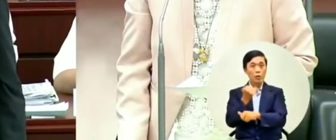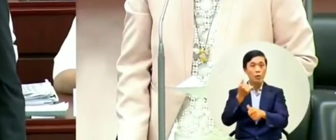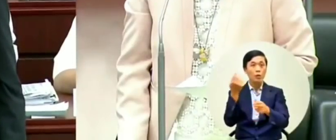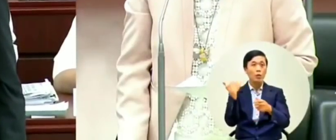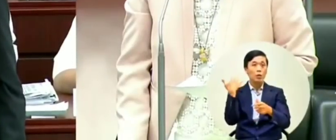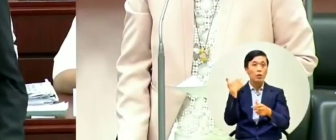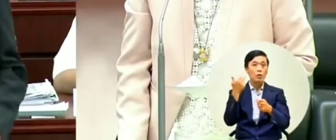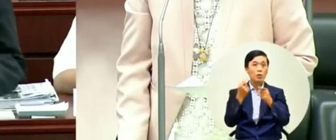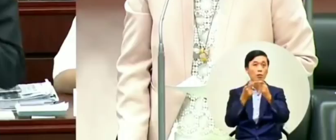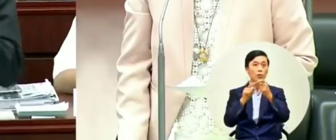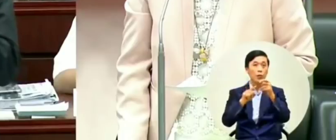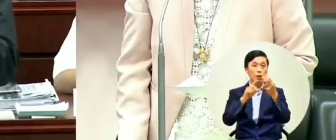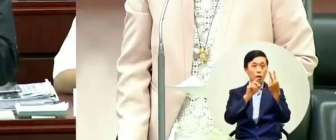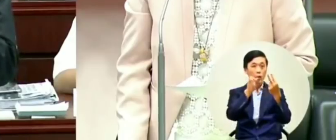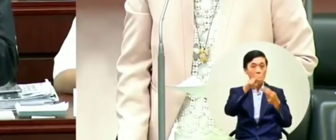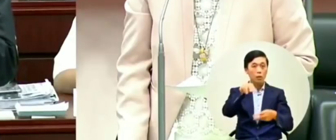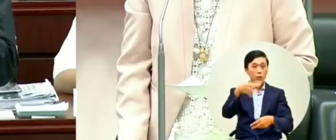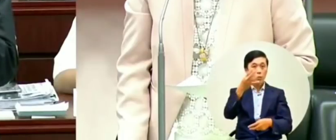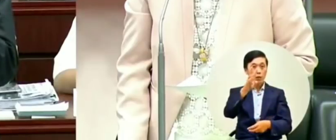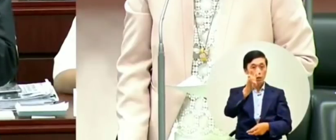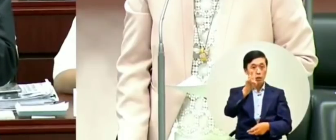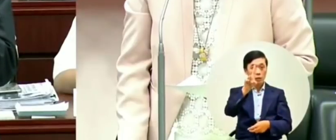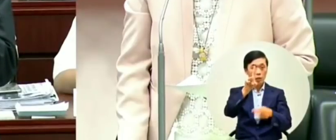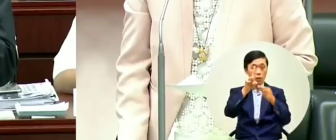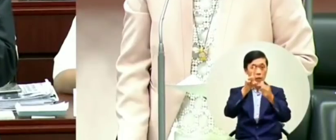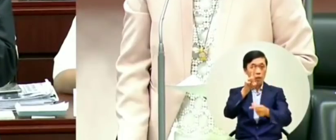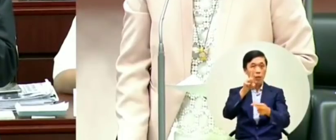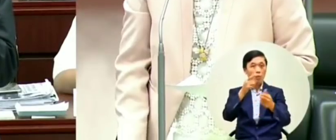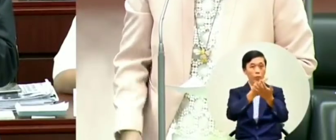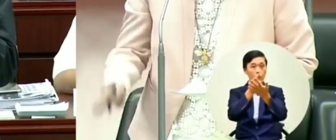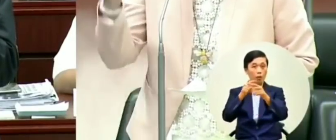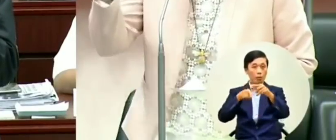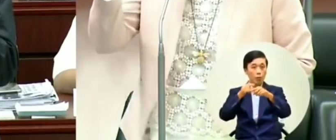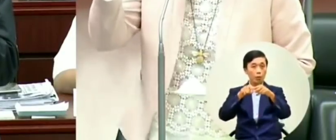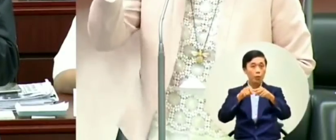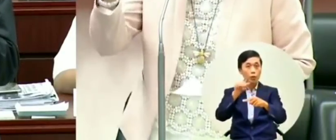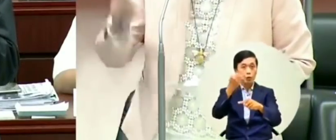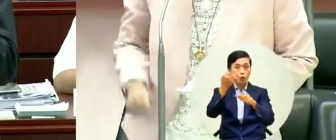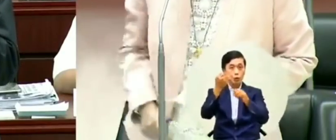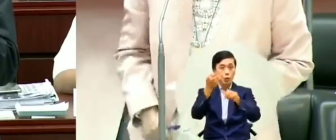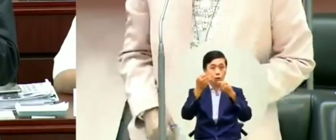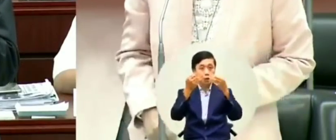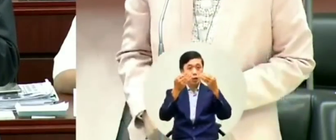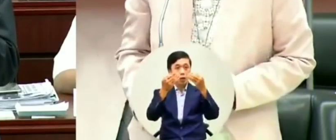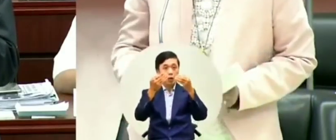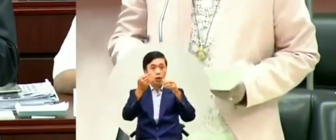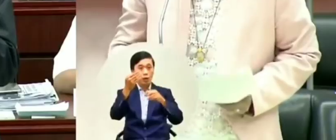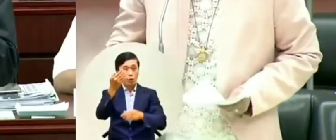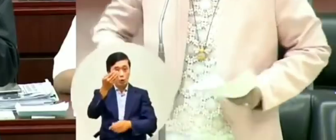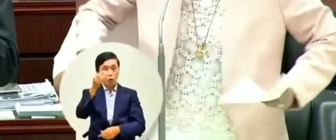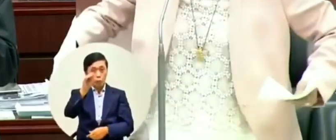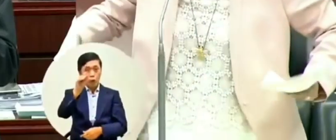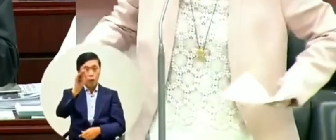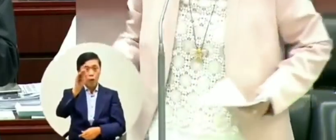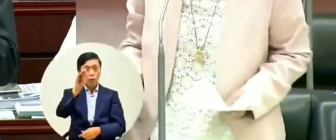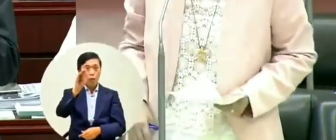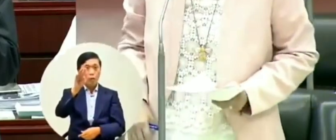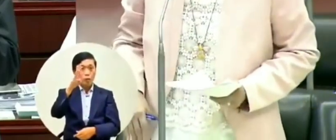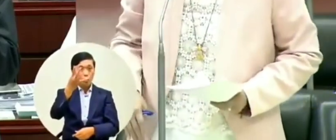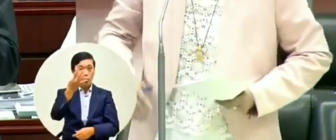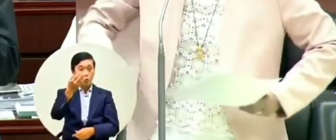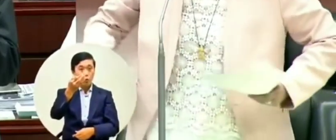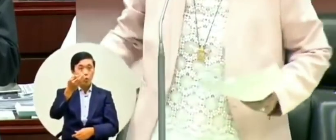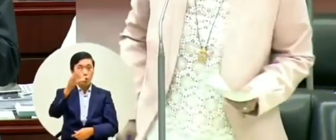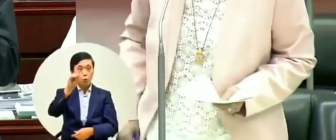是2431，每个人的平均债务是9.04万。 你看9.04万啊，局长，我们还要讲